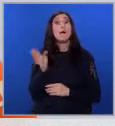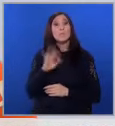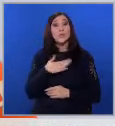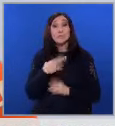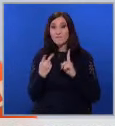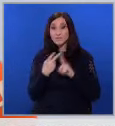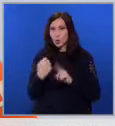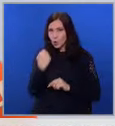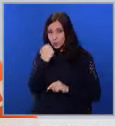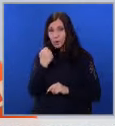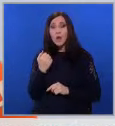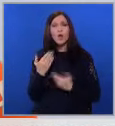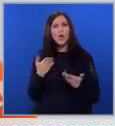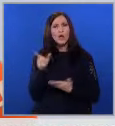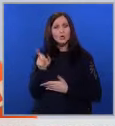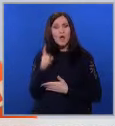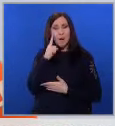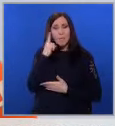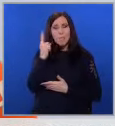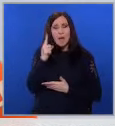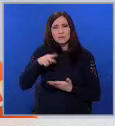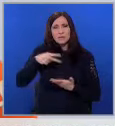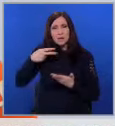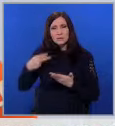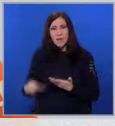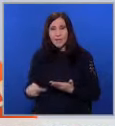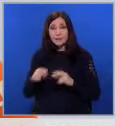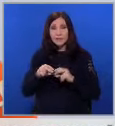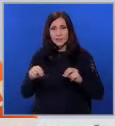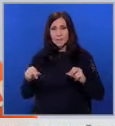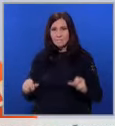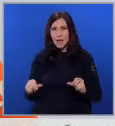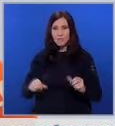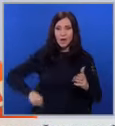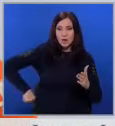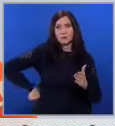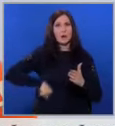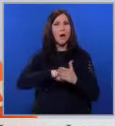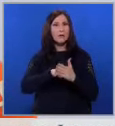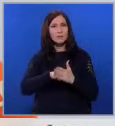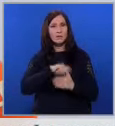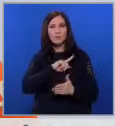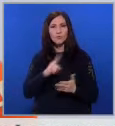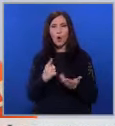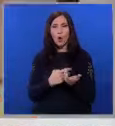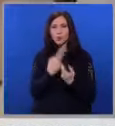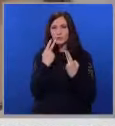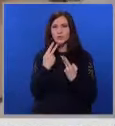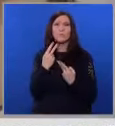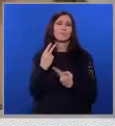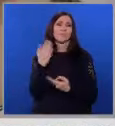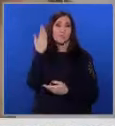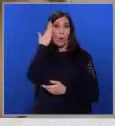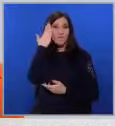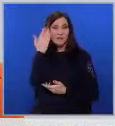удар, когато човек е без съзнание на земята, с ритник и доколкото виждам, това е в областта на